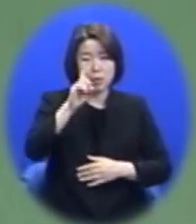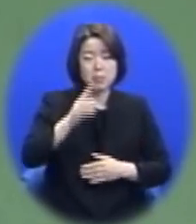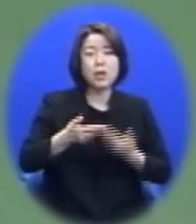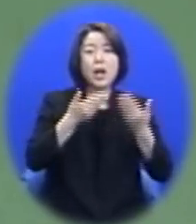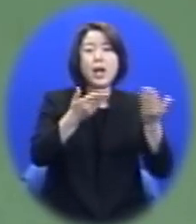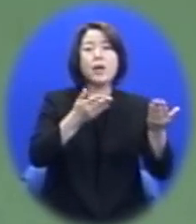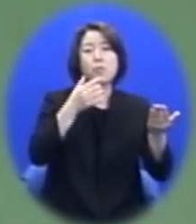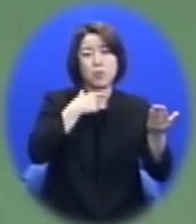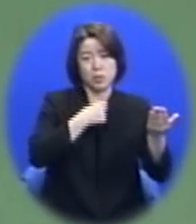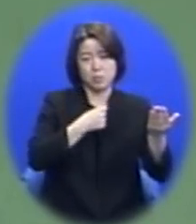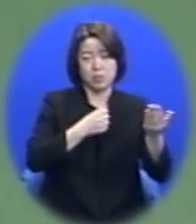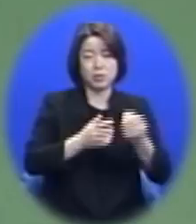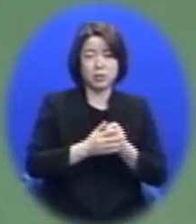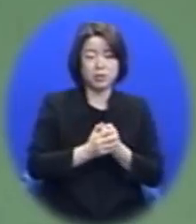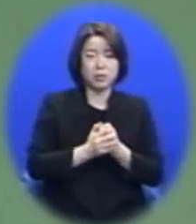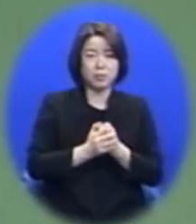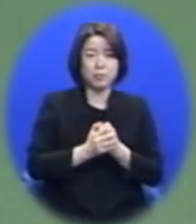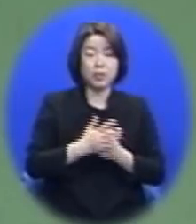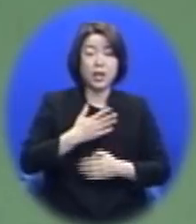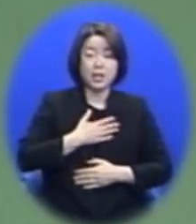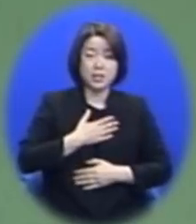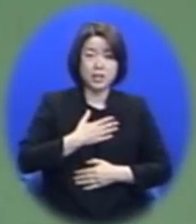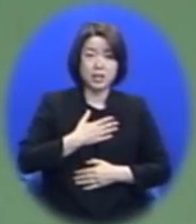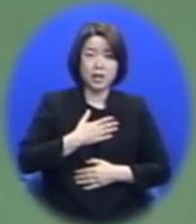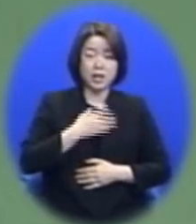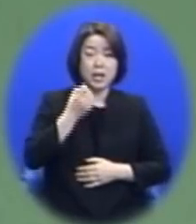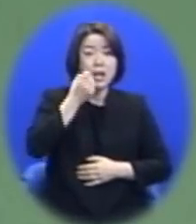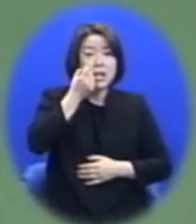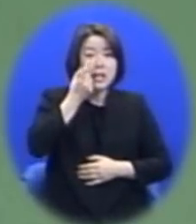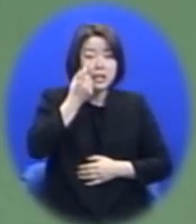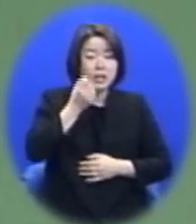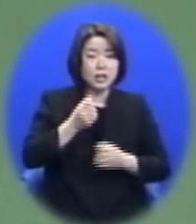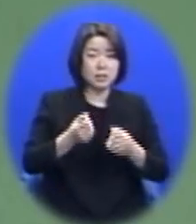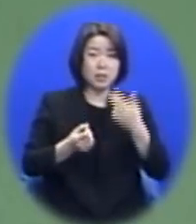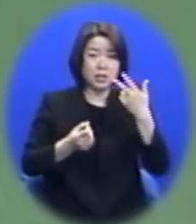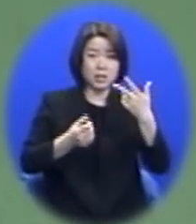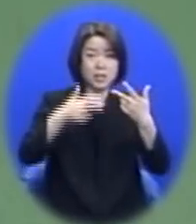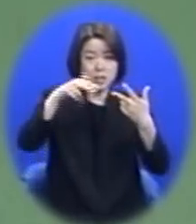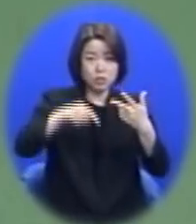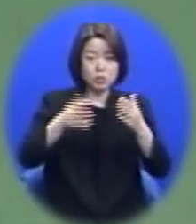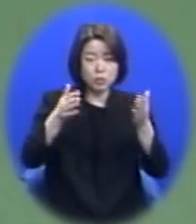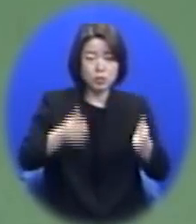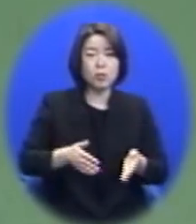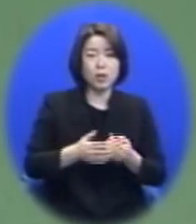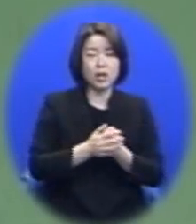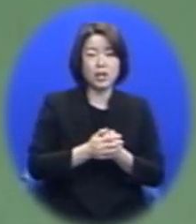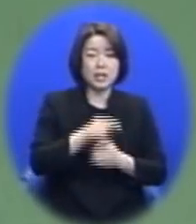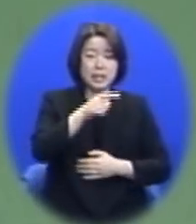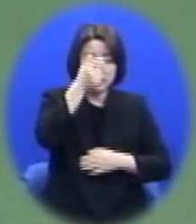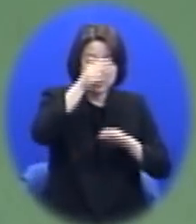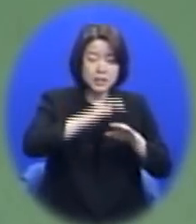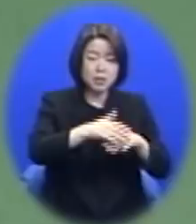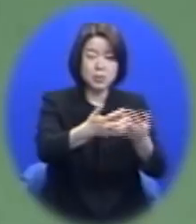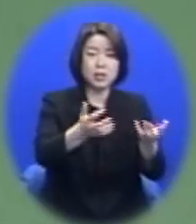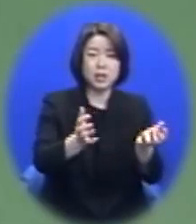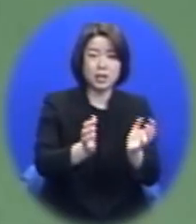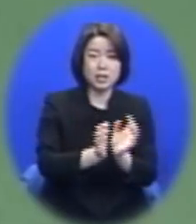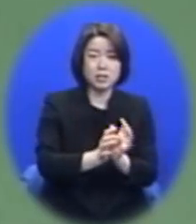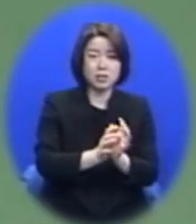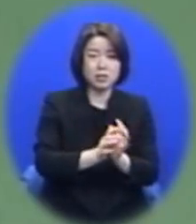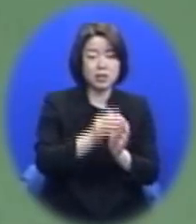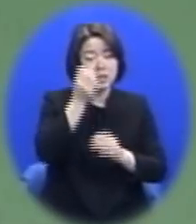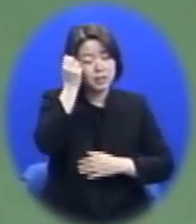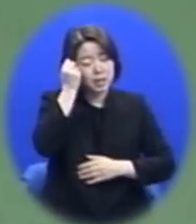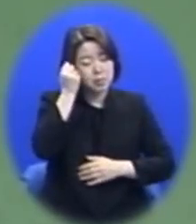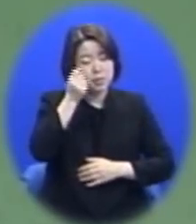싶습니다. 그리고 제가 한 주간 동안 이 예배당에서 기거하면서 기도할 수 있으면